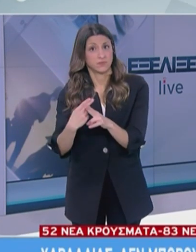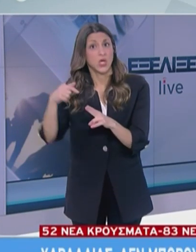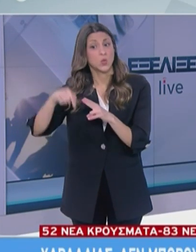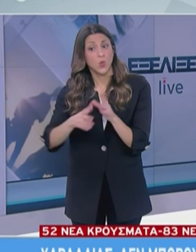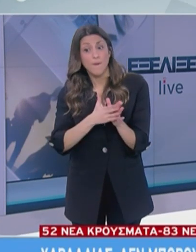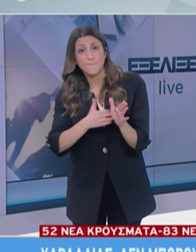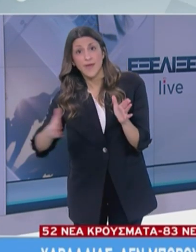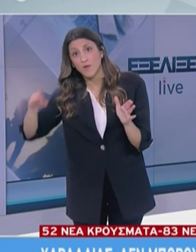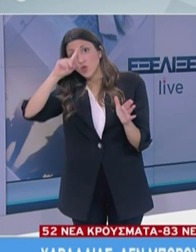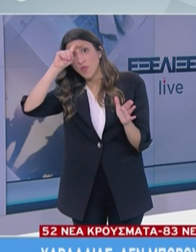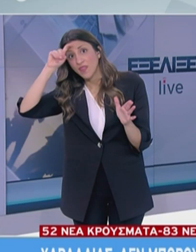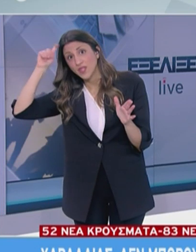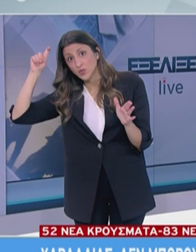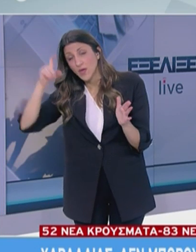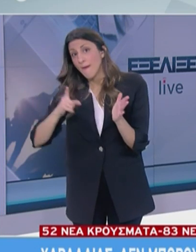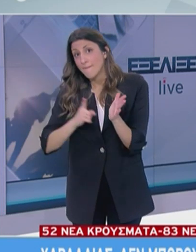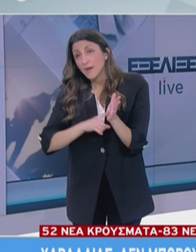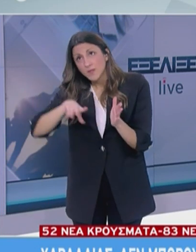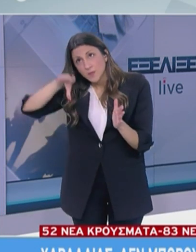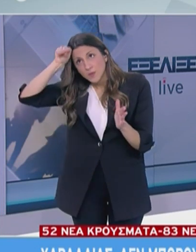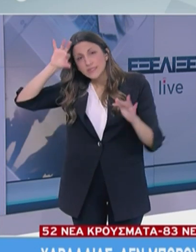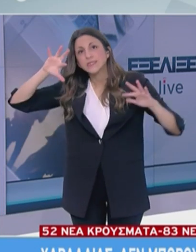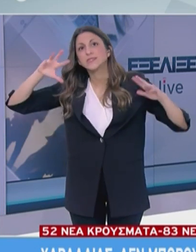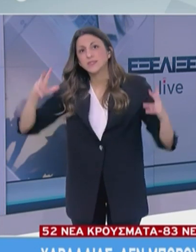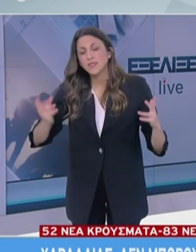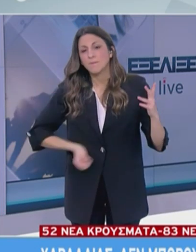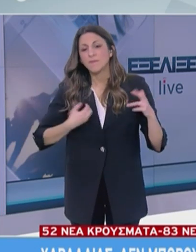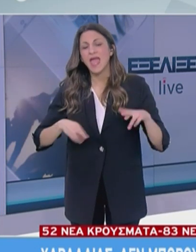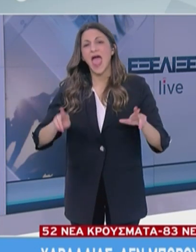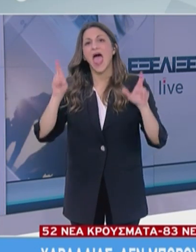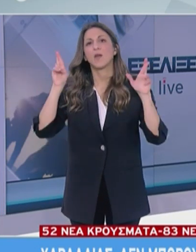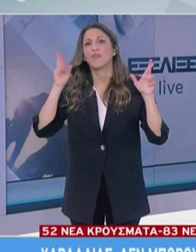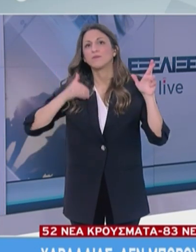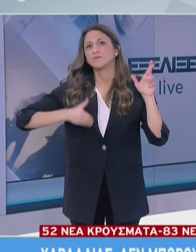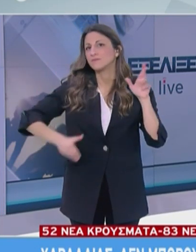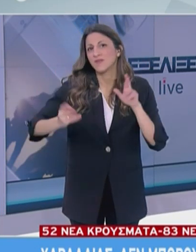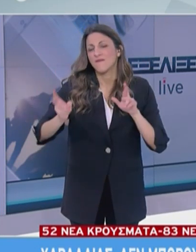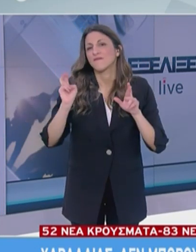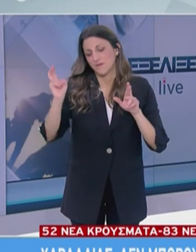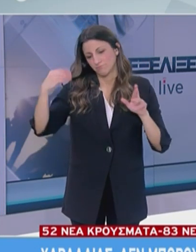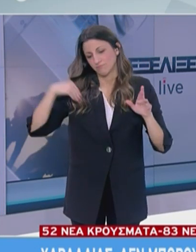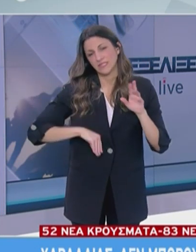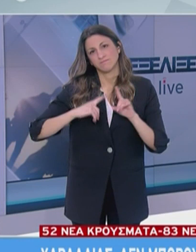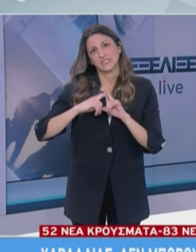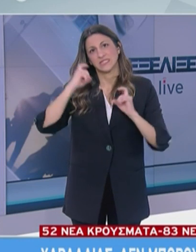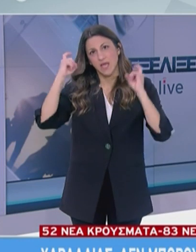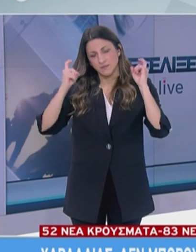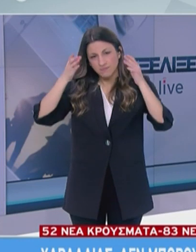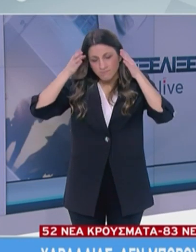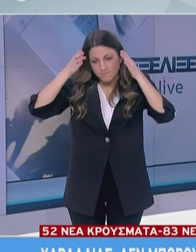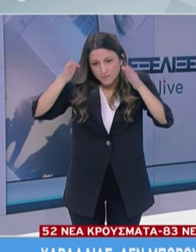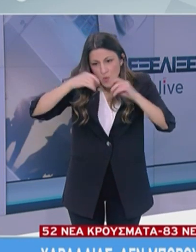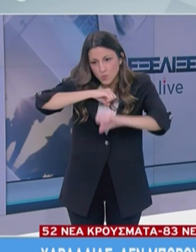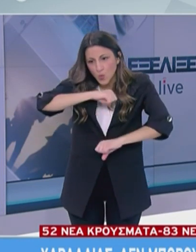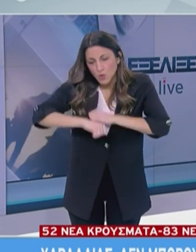δύσκολη συγκυρία στην οποία βιώνουμε σήμερα. Για να μπορέσουμε όμως να ελπίζουμε σε ένα καλύτερο αύριο, πρέπει να παραμείνουμε πιστοί στην προσπάθειά μας